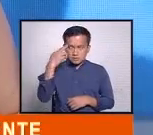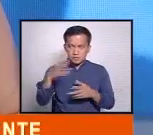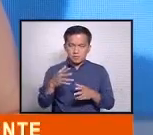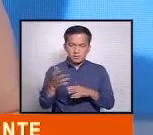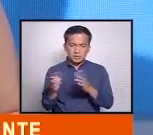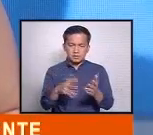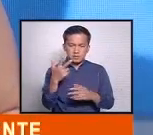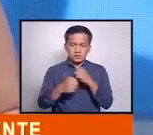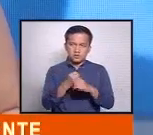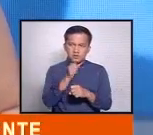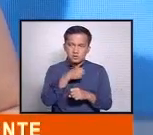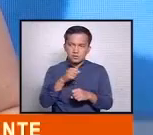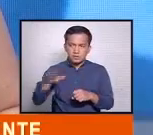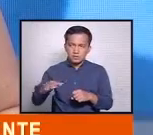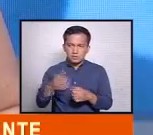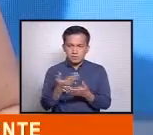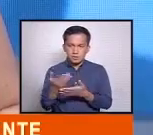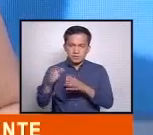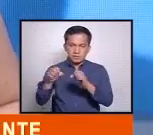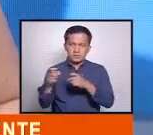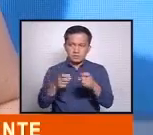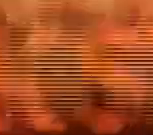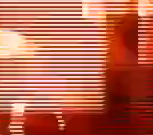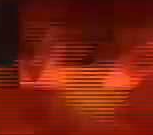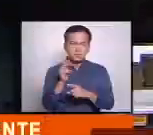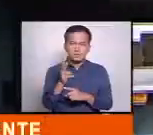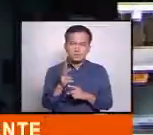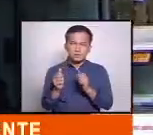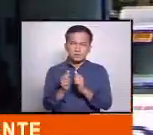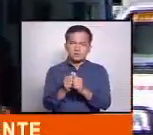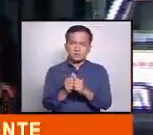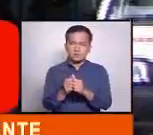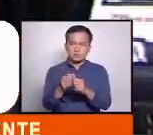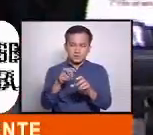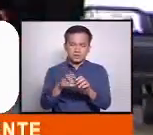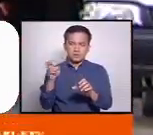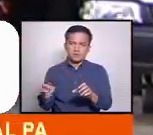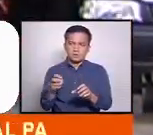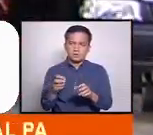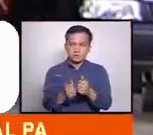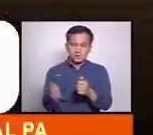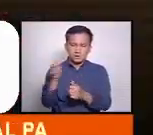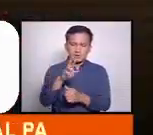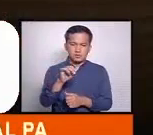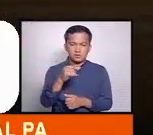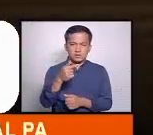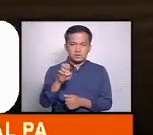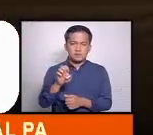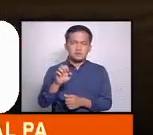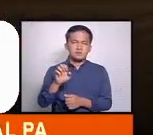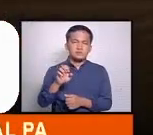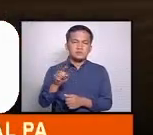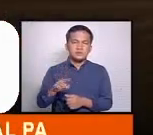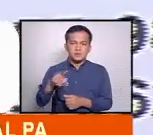na bata sa Bybus operation noong June 30. Kasama sa narilib ang hepe ng Rodriguez PNP, ang